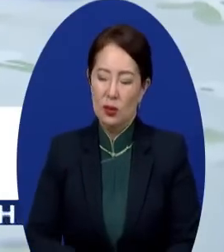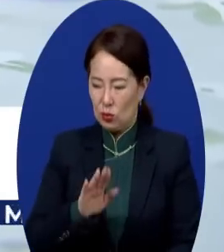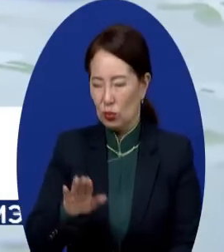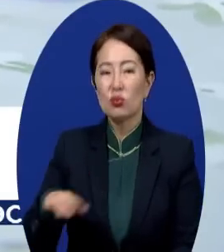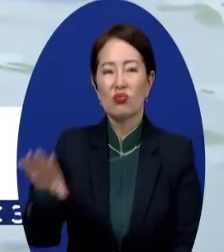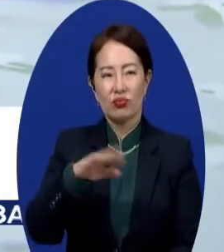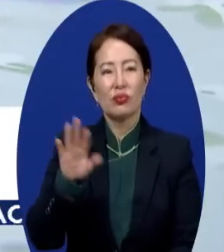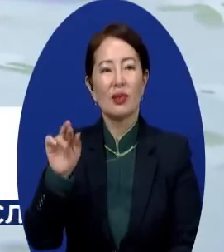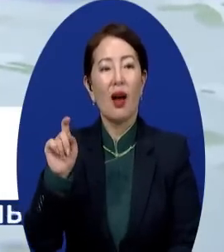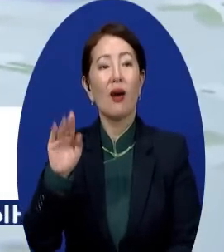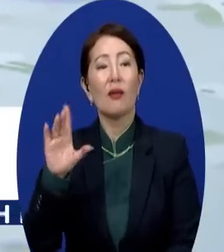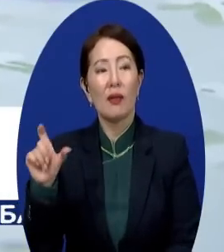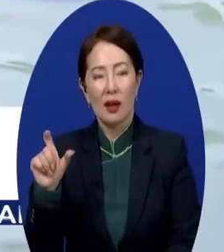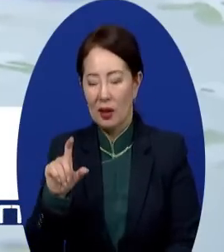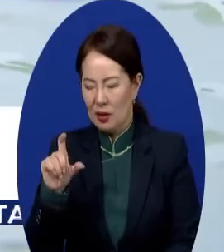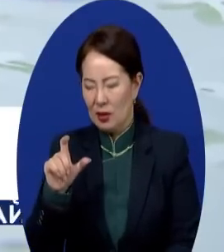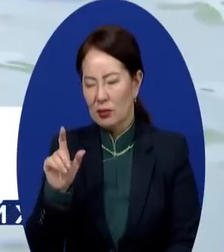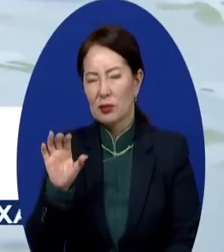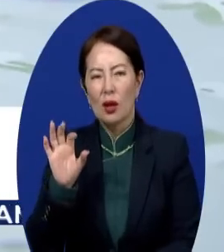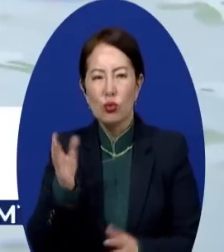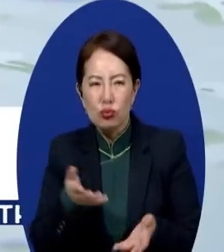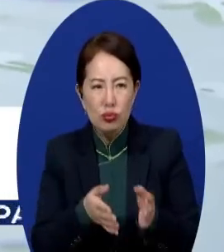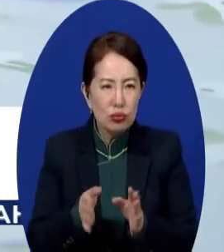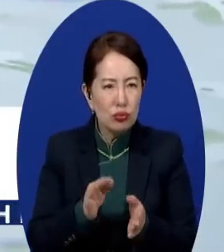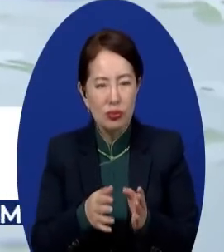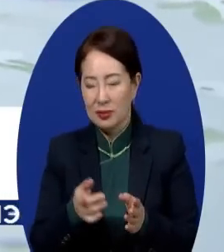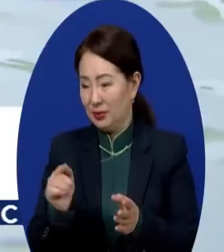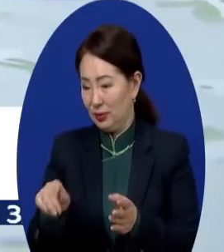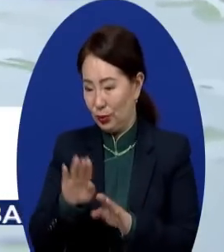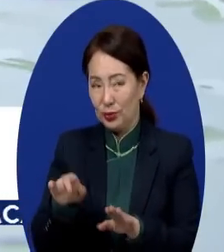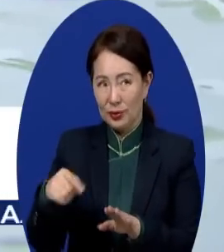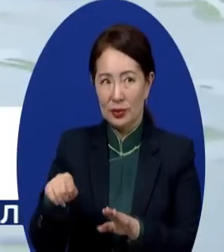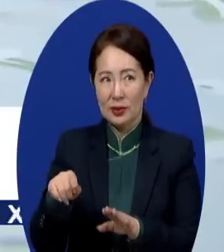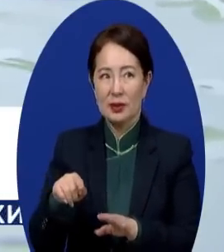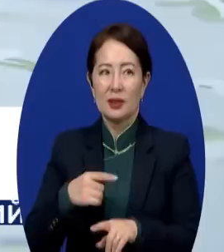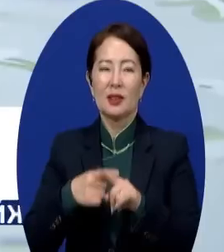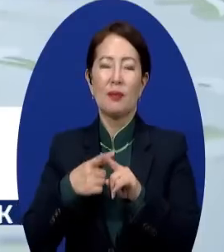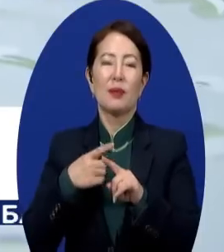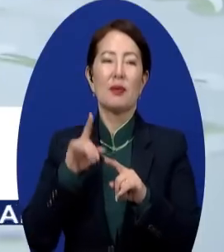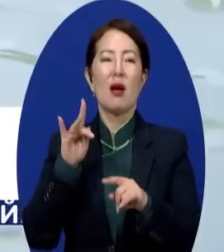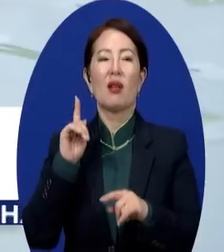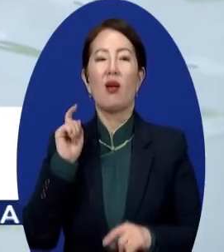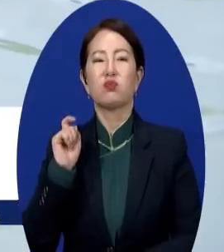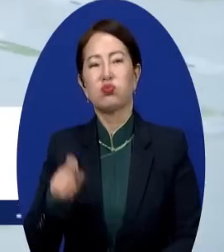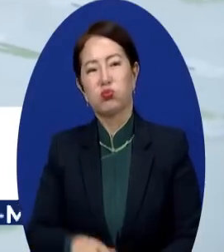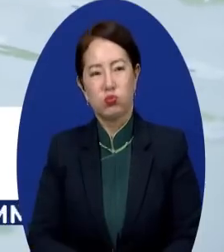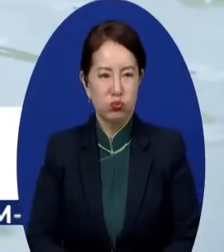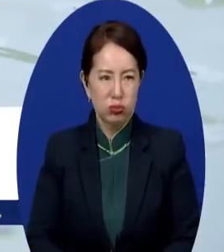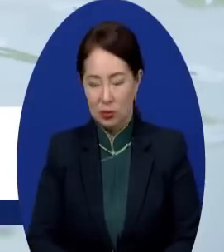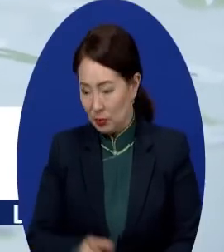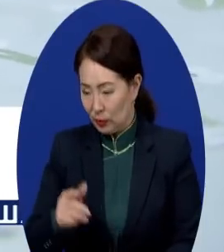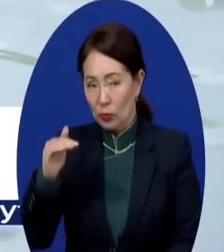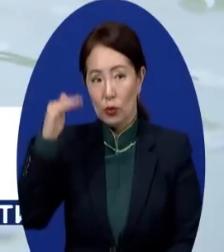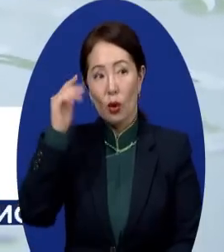ингээд имзэглээд ингээд бөмбөрүүлээд ингээд ахаар нөгөө бүр олон эрхлээд ингээд бүр ингээд байх болчдаг.